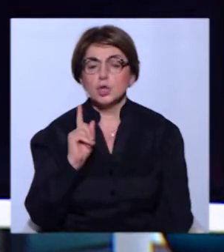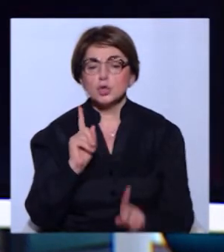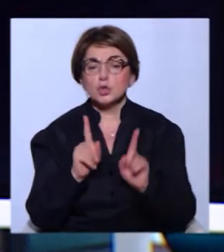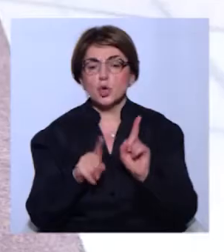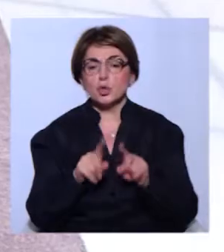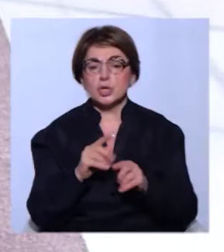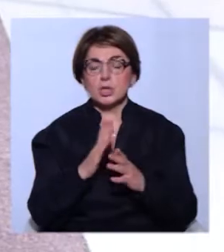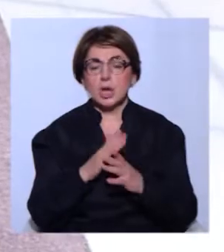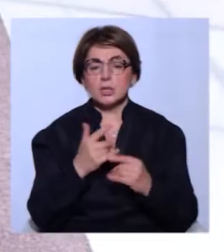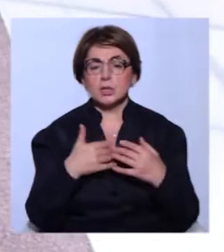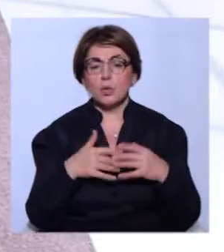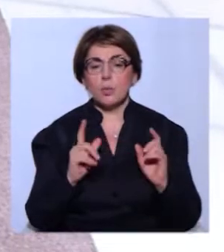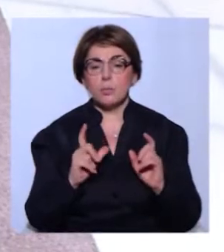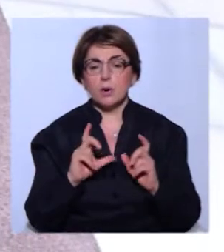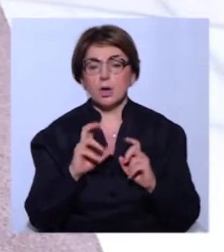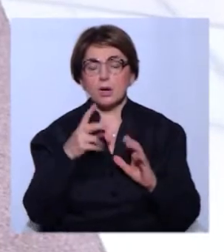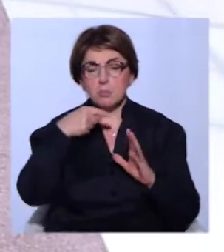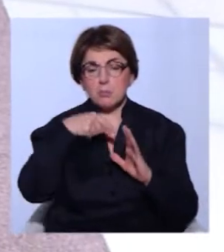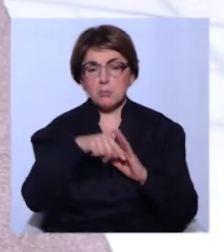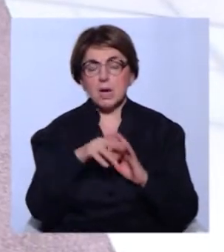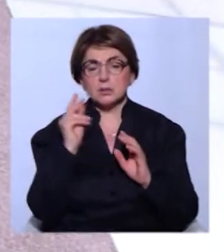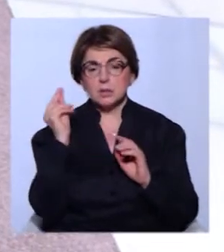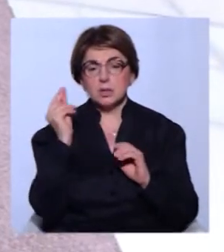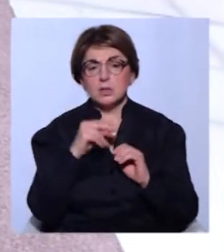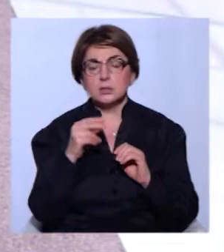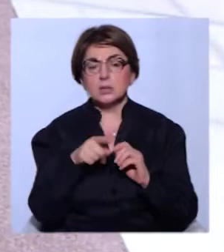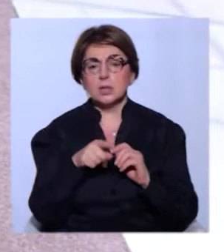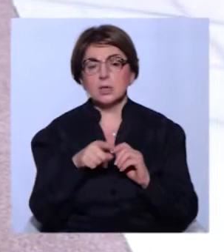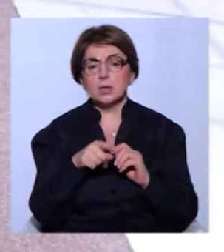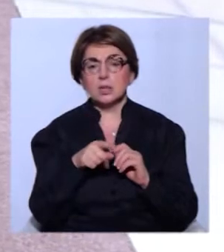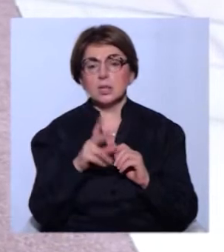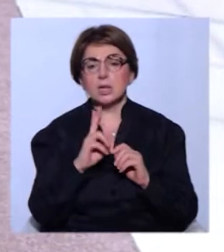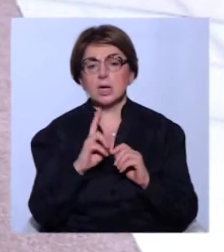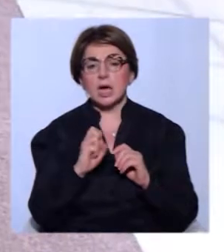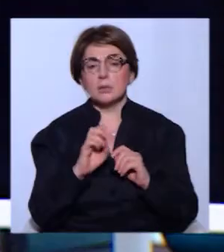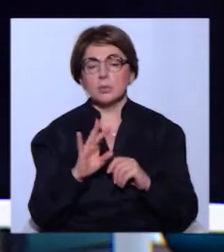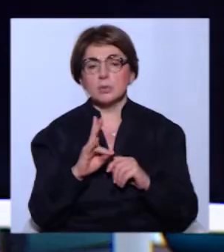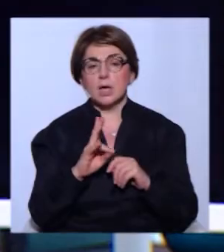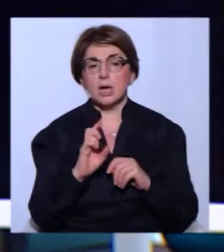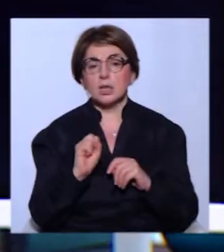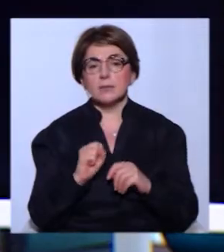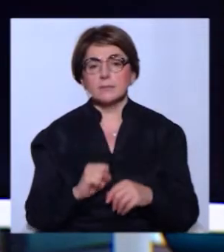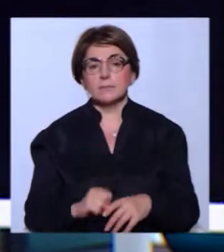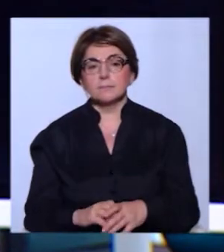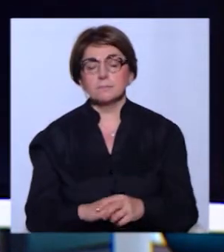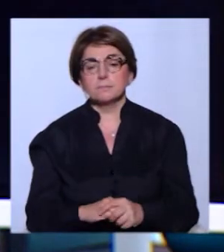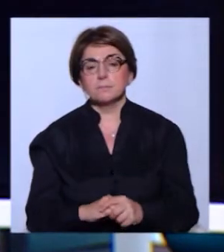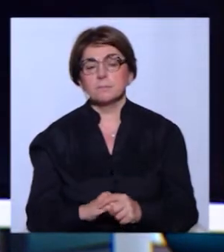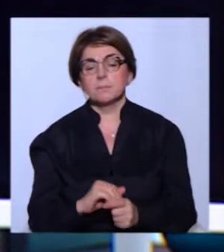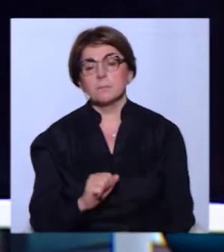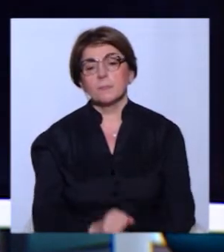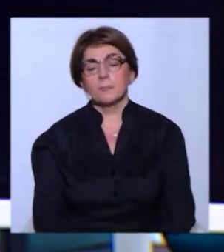ზოგჯერ არის ხოლმე, რომ კიდევ უფრო ღრმად ხდება ამ დანალექი კარბო ნახშირ